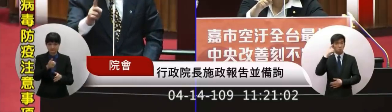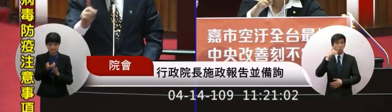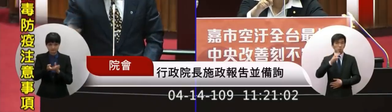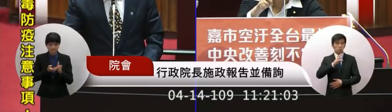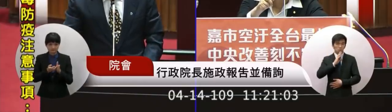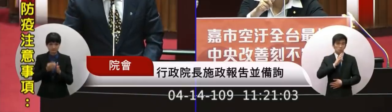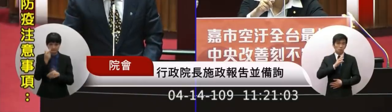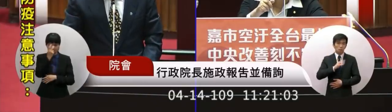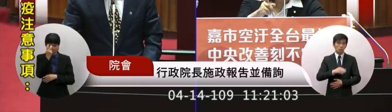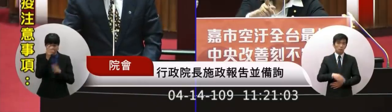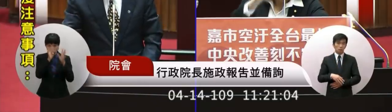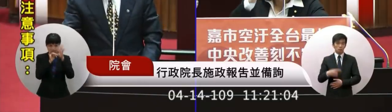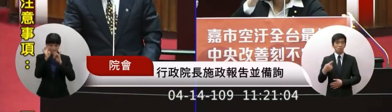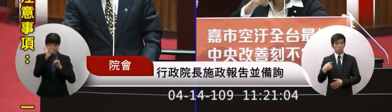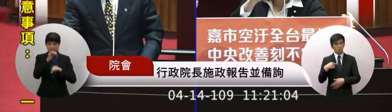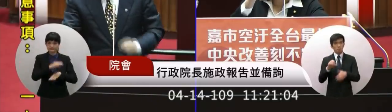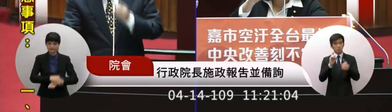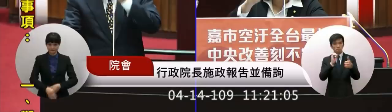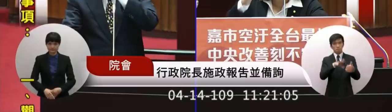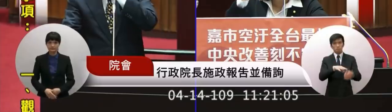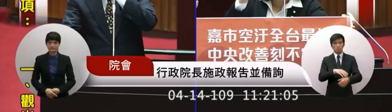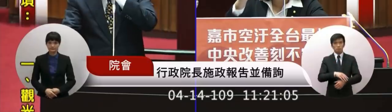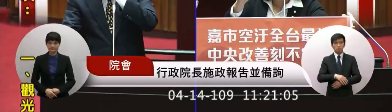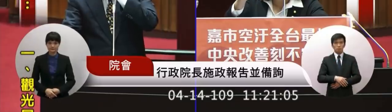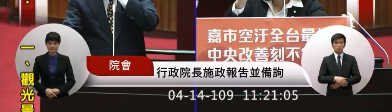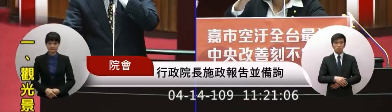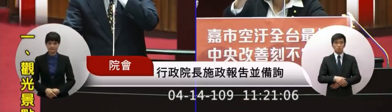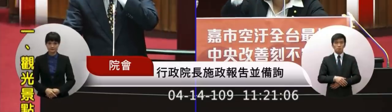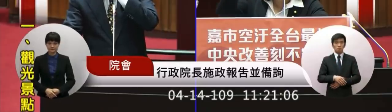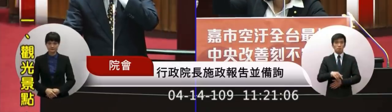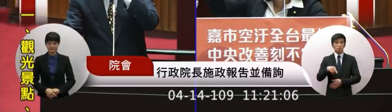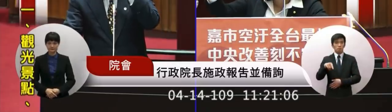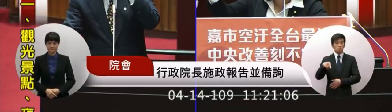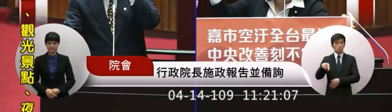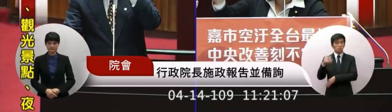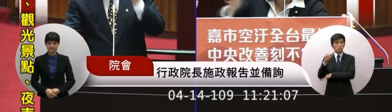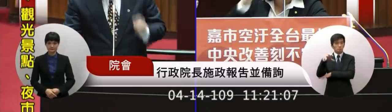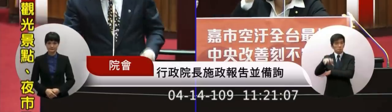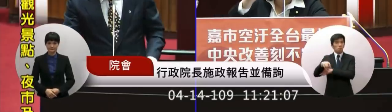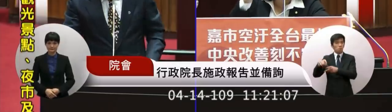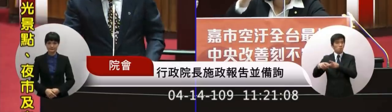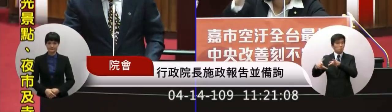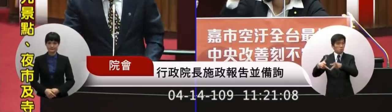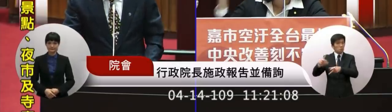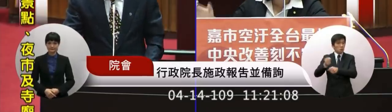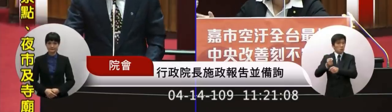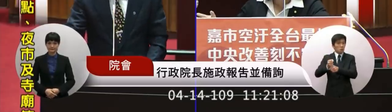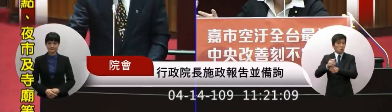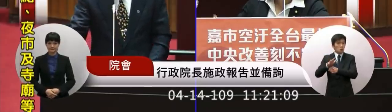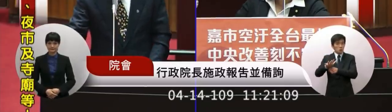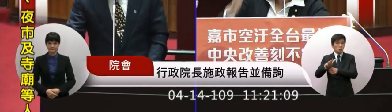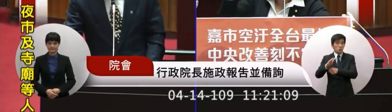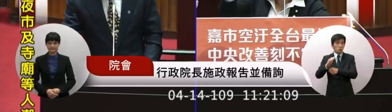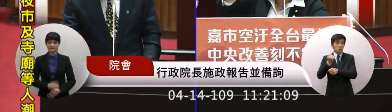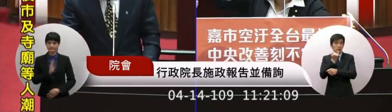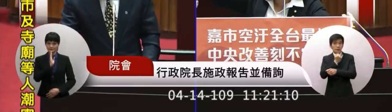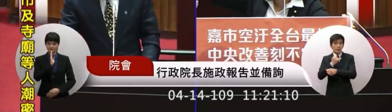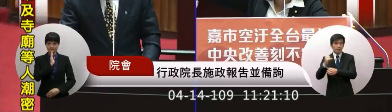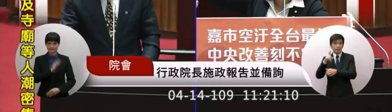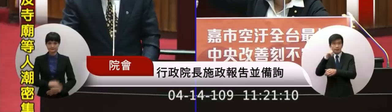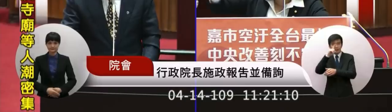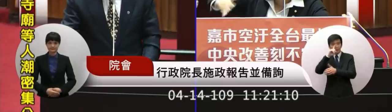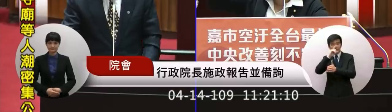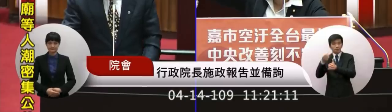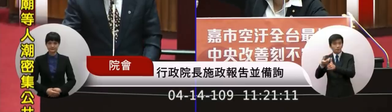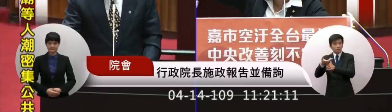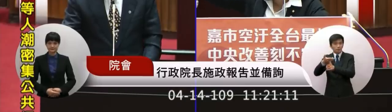長在這裡我告訴你當地的工業跟做的不一定污染在當地是有時候